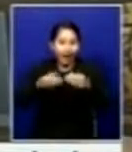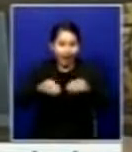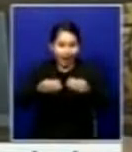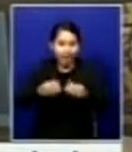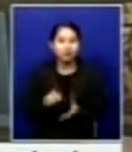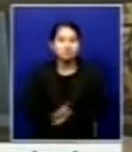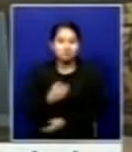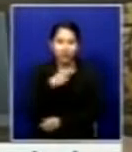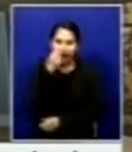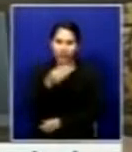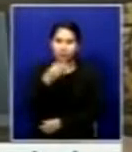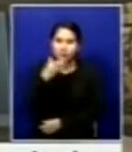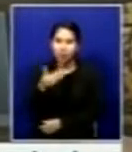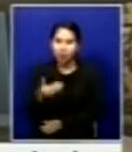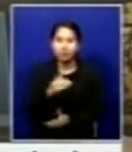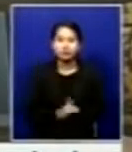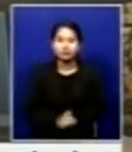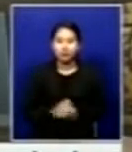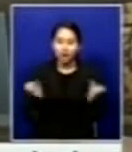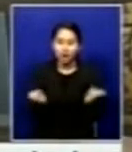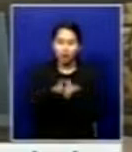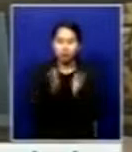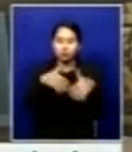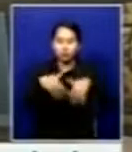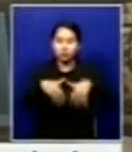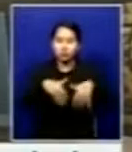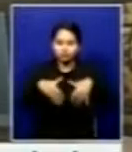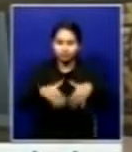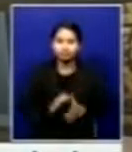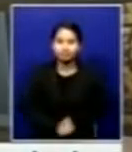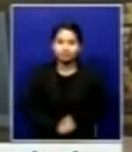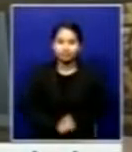อดสร้างความเดือดร้อนให้กับพี่น้องประชาชน